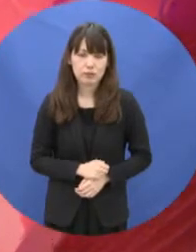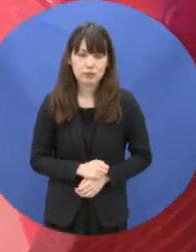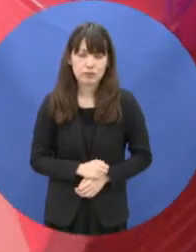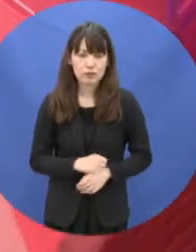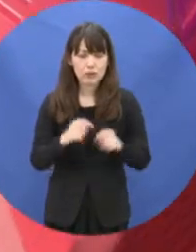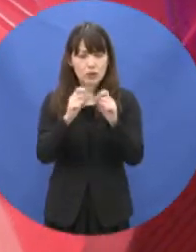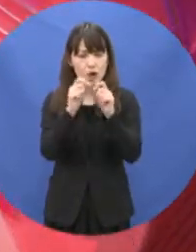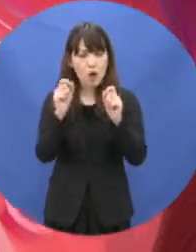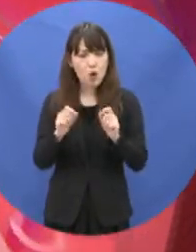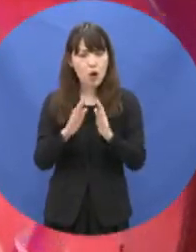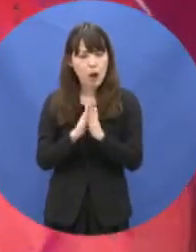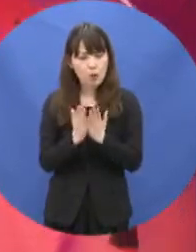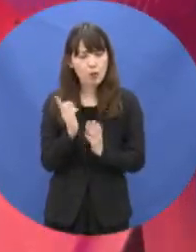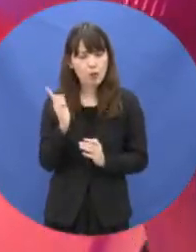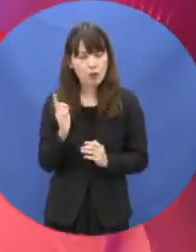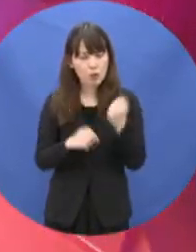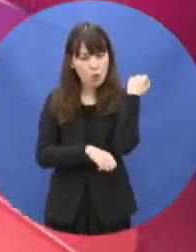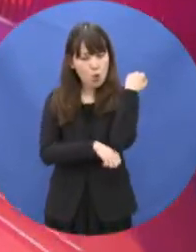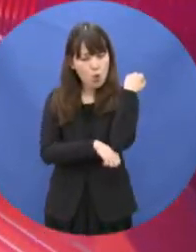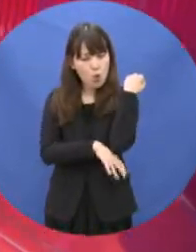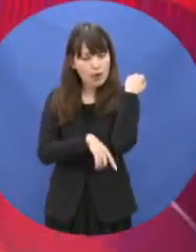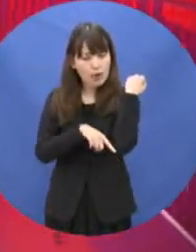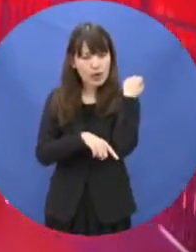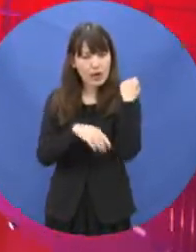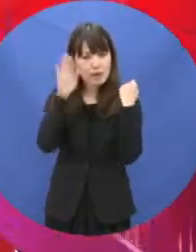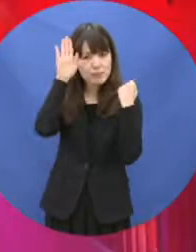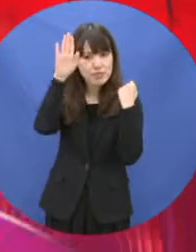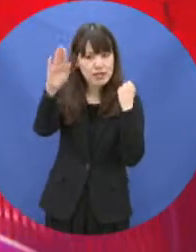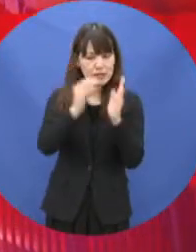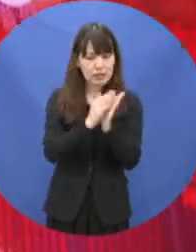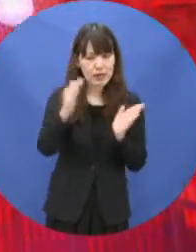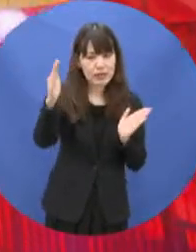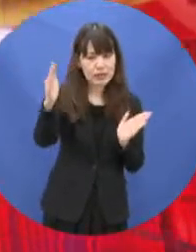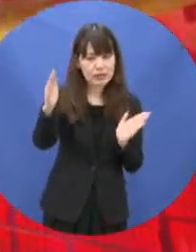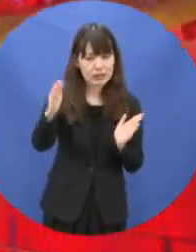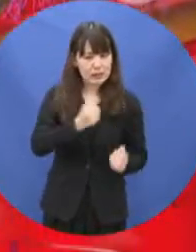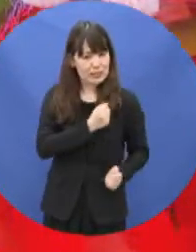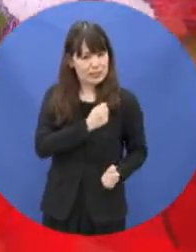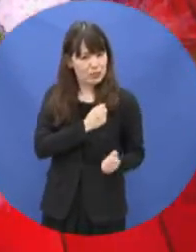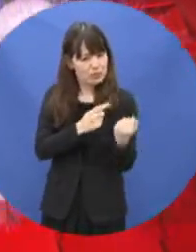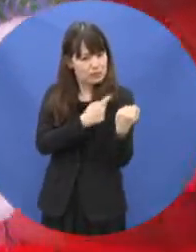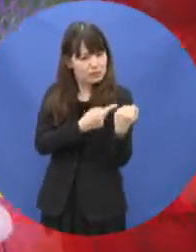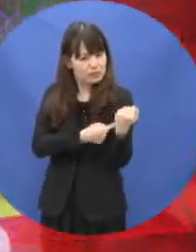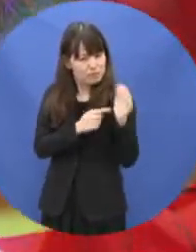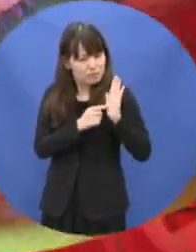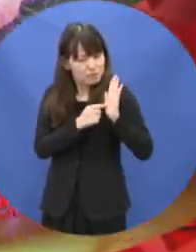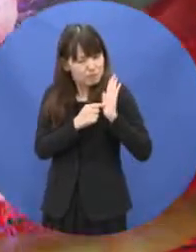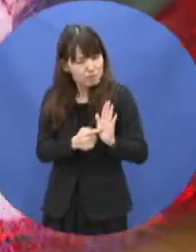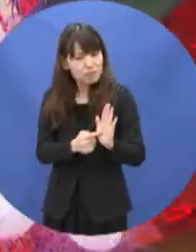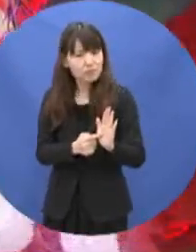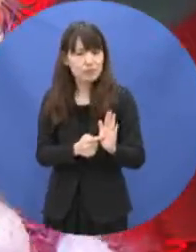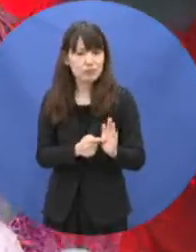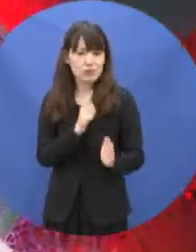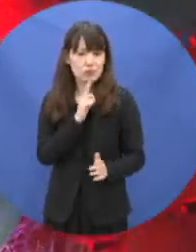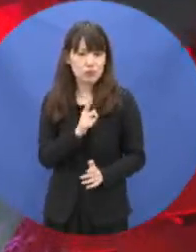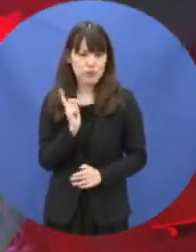岡本太郎は根源から未来に向かって吹き上げる生命のエネルギーを表現しています。